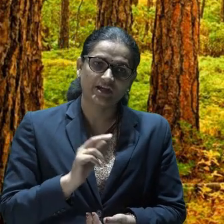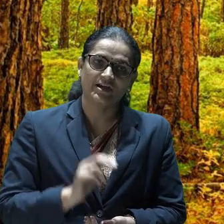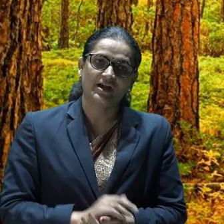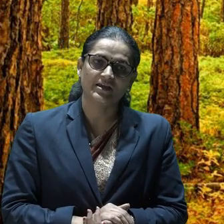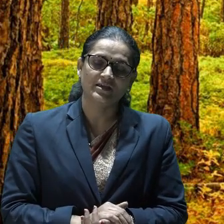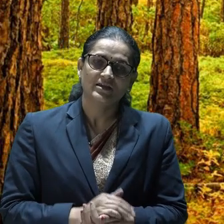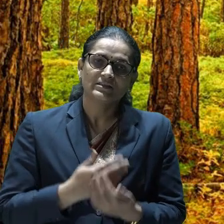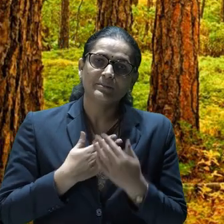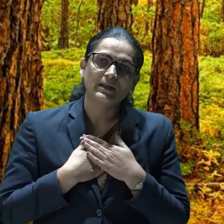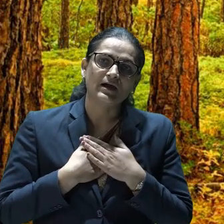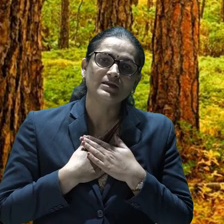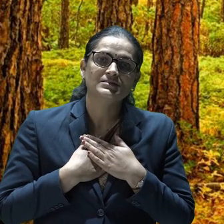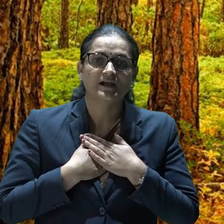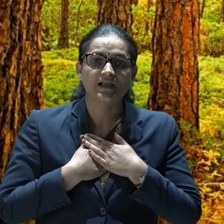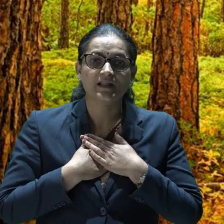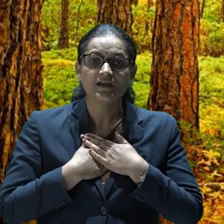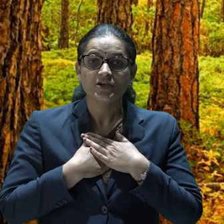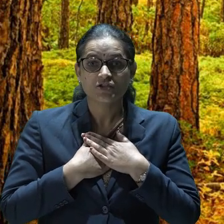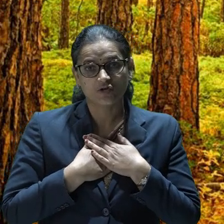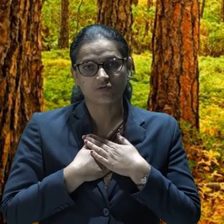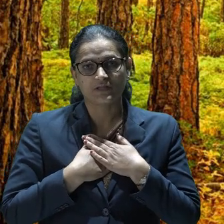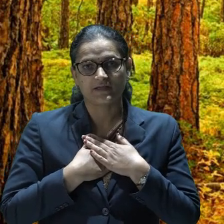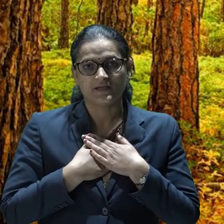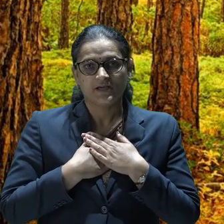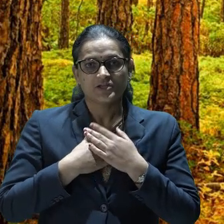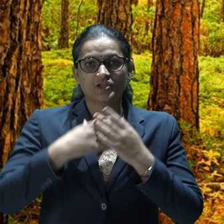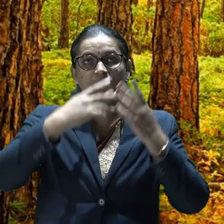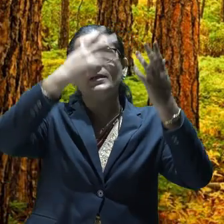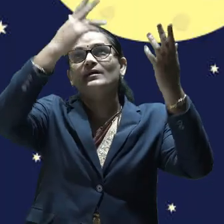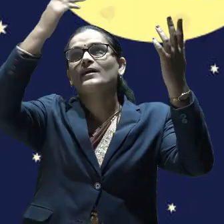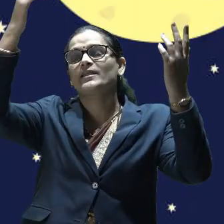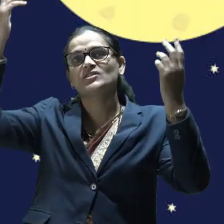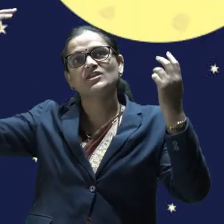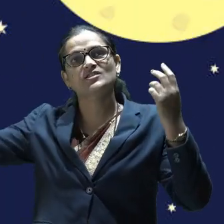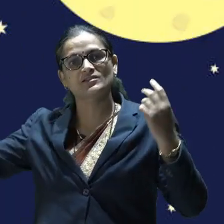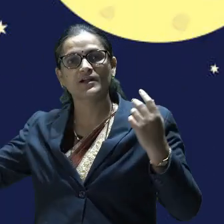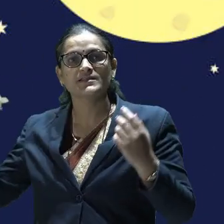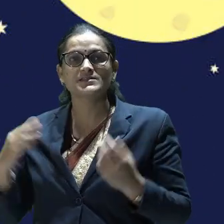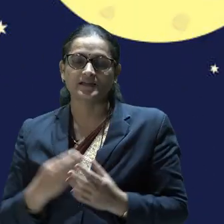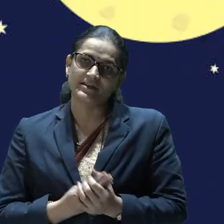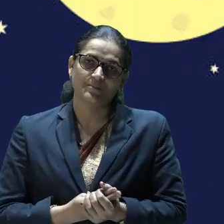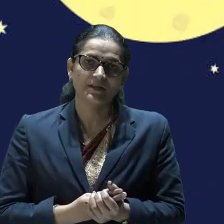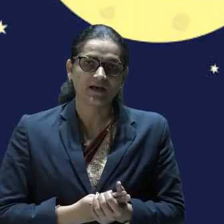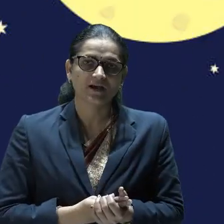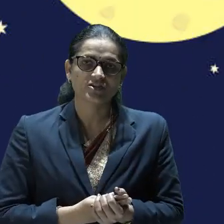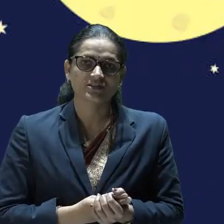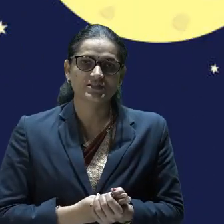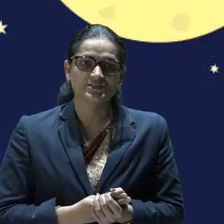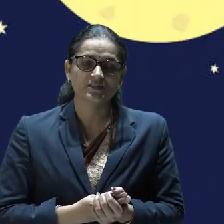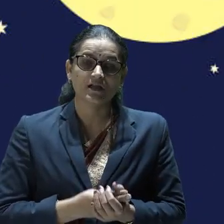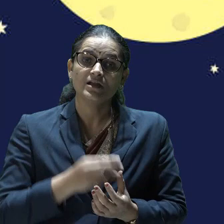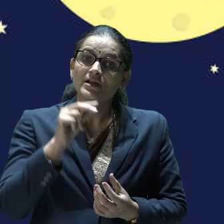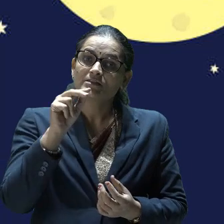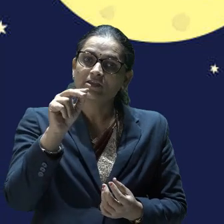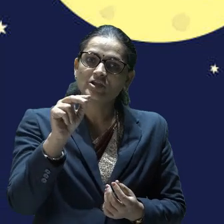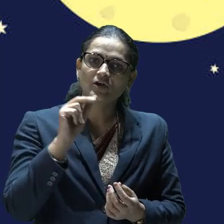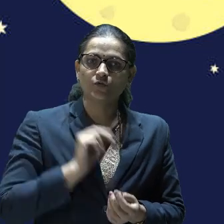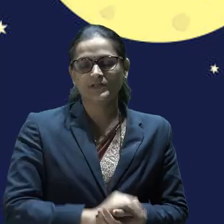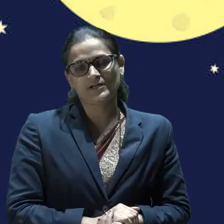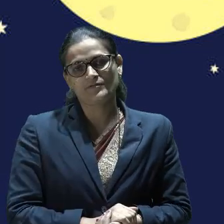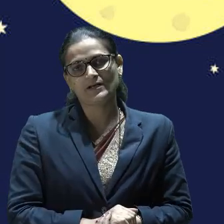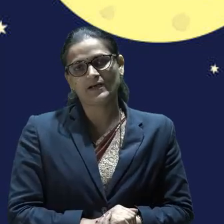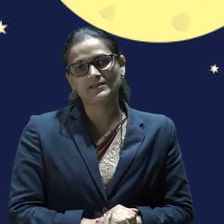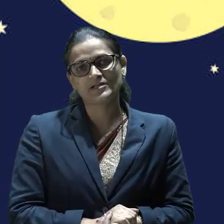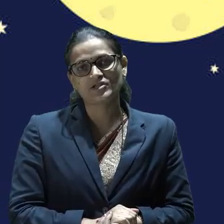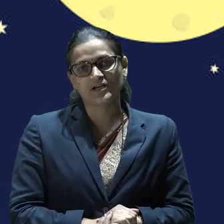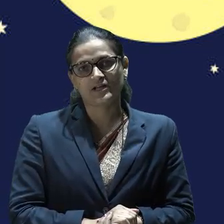हे जे काय आहे ते मला जगायला शिकवत आहे। झिलमिलणारे जे चंद्र आणि चांदणे आपल्याला आकाशात दिसतात ना,